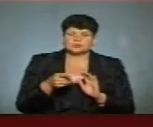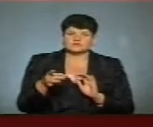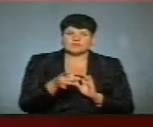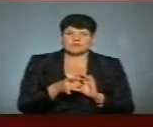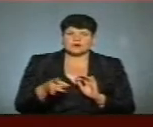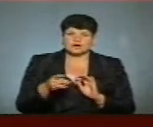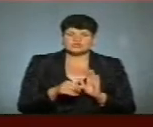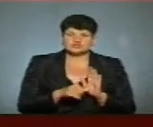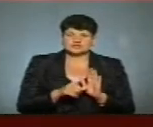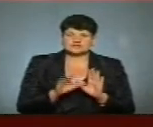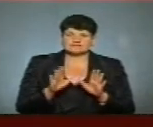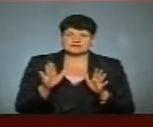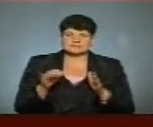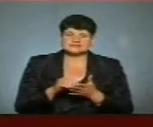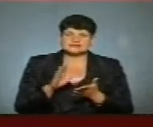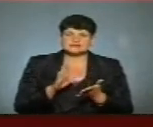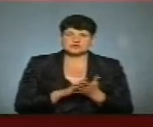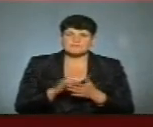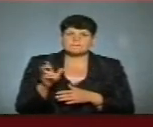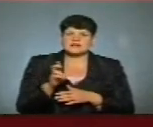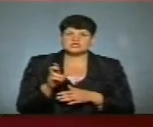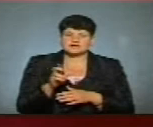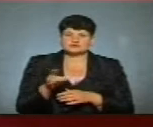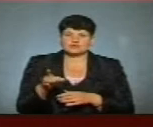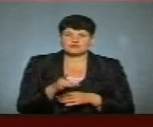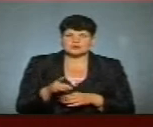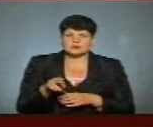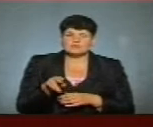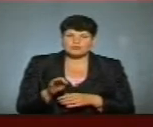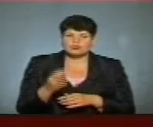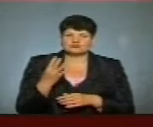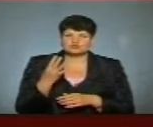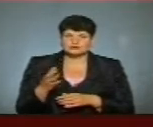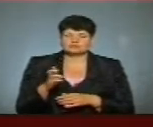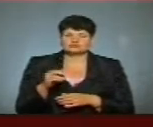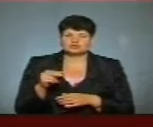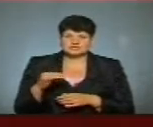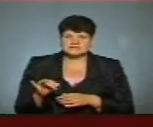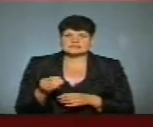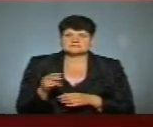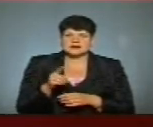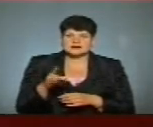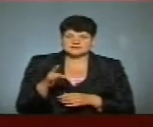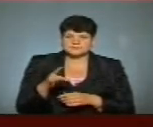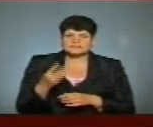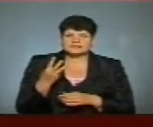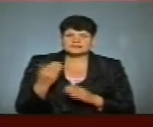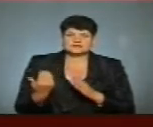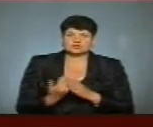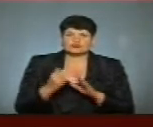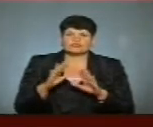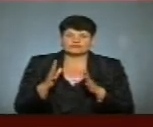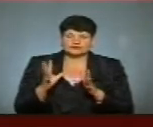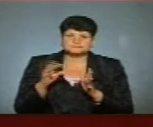районі. 6 випадків зареєстрували у Бережанському районі, по 4 у Бучацькому і Збаразькому Чернівецькому районах, 3 нових випадки